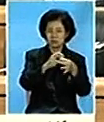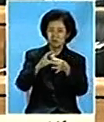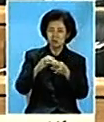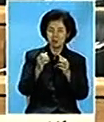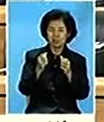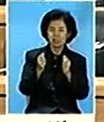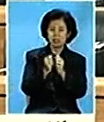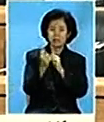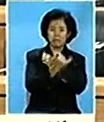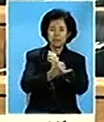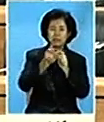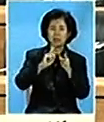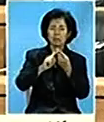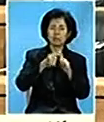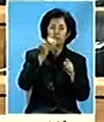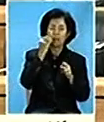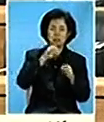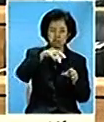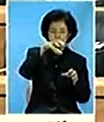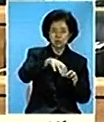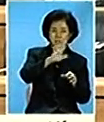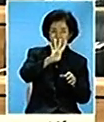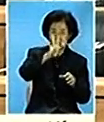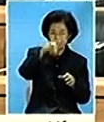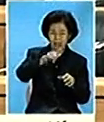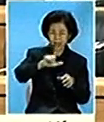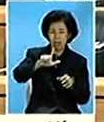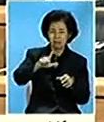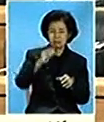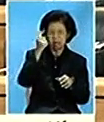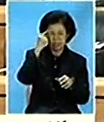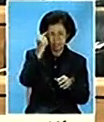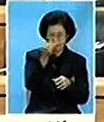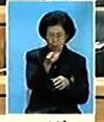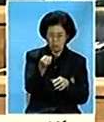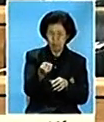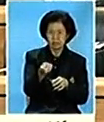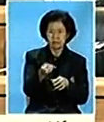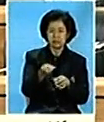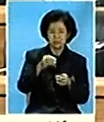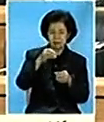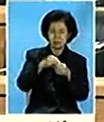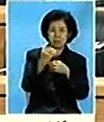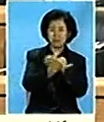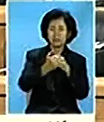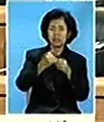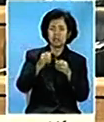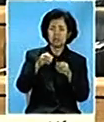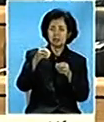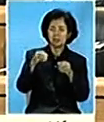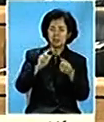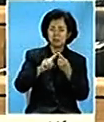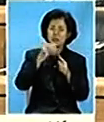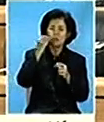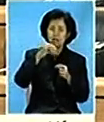ทศเพื่อนบ้านนี่ที่ตั้งไว้ 4,000 กว่าล้านบาทนั้นผมเห็นว่ามันน้อยเกินไปเนื่องจากว่าในประเทศเพื่อนบ้านในกลุ่มอาเซียนเนี่ย